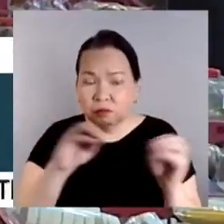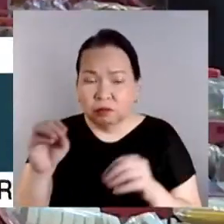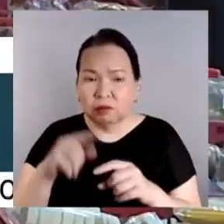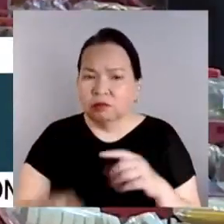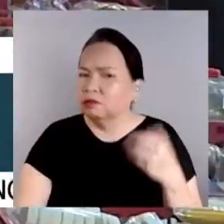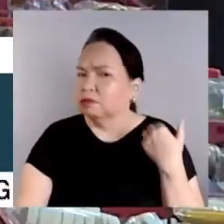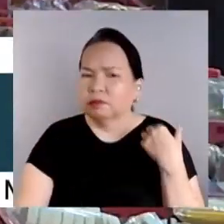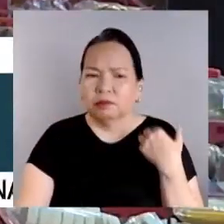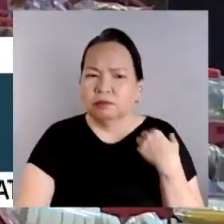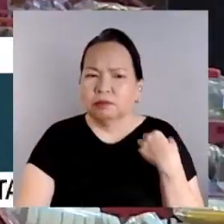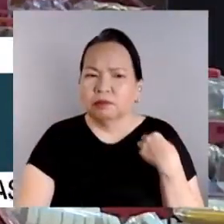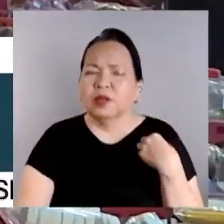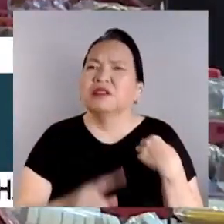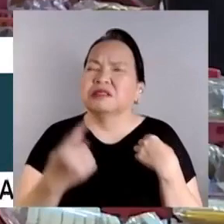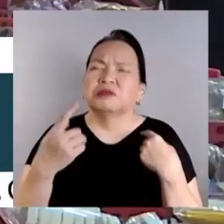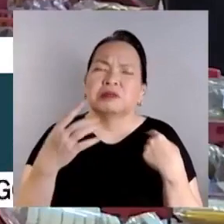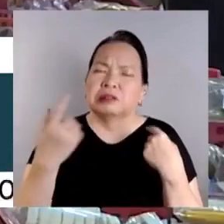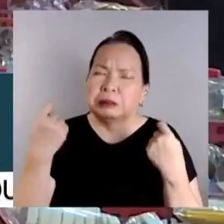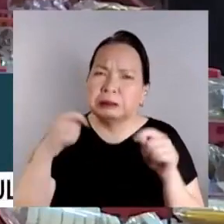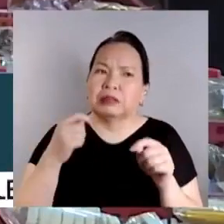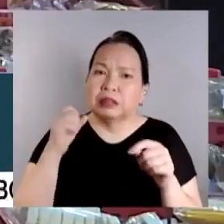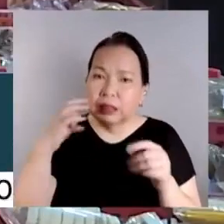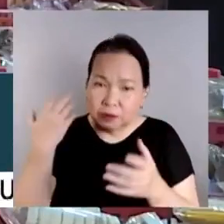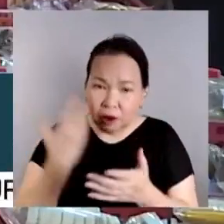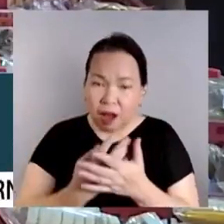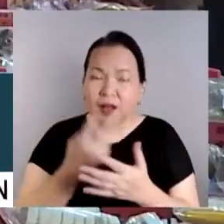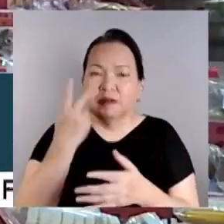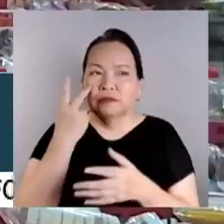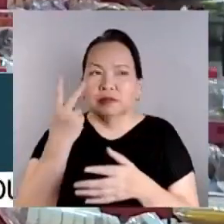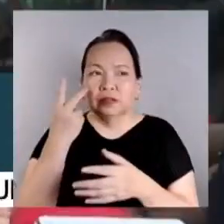Kaya makikipagsapalaran pa lang.